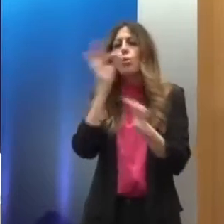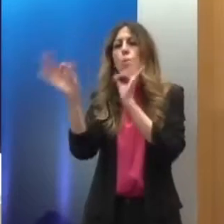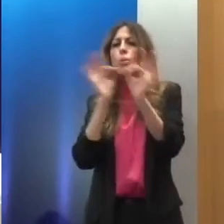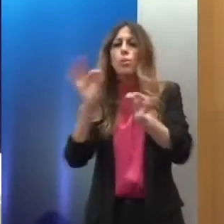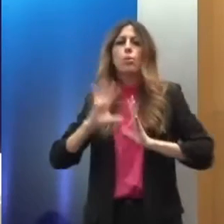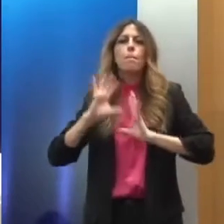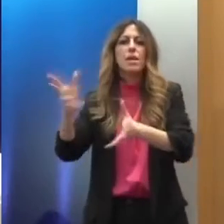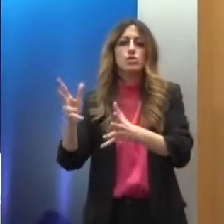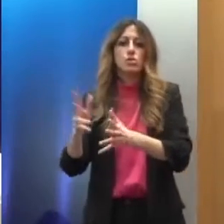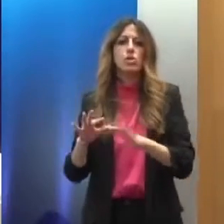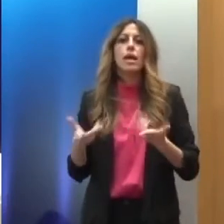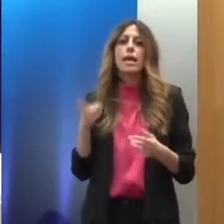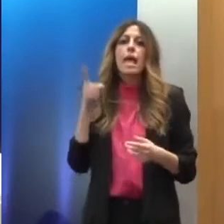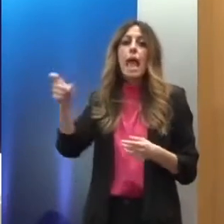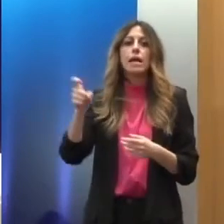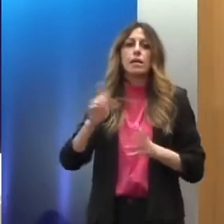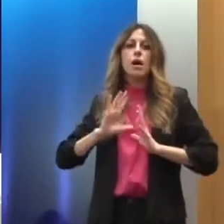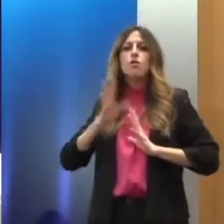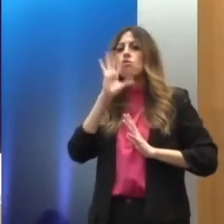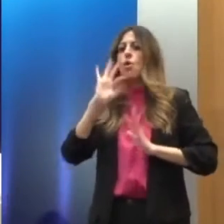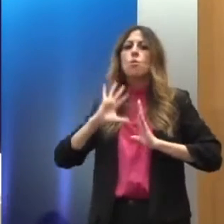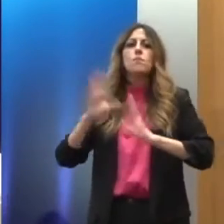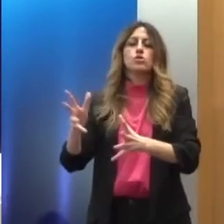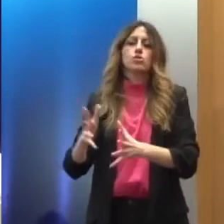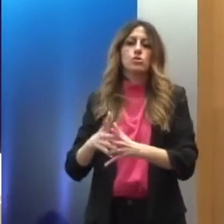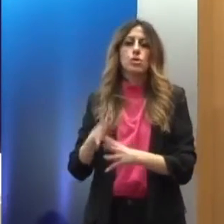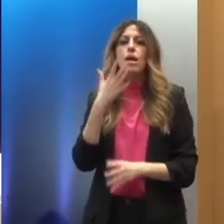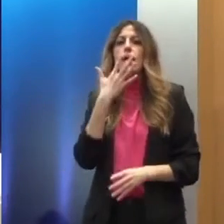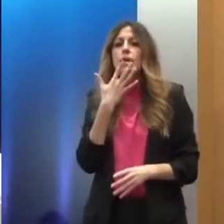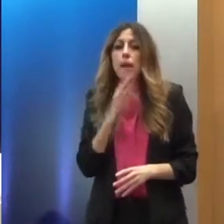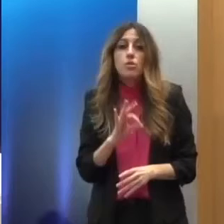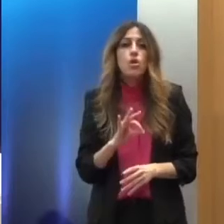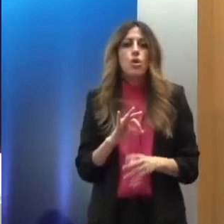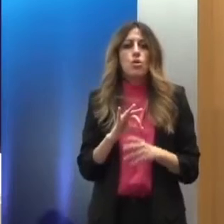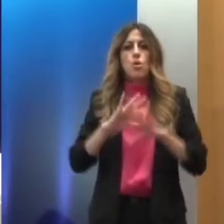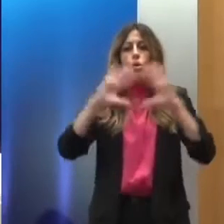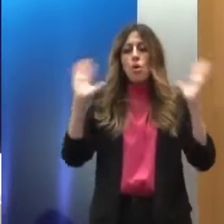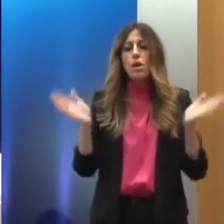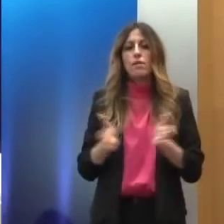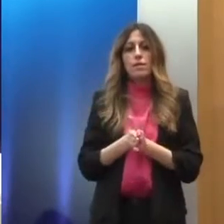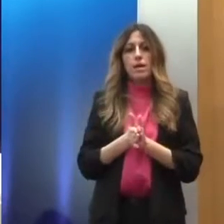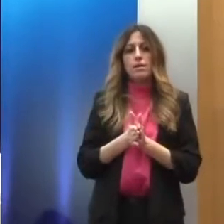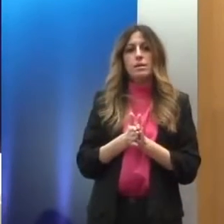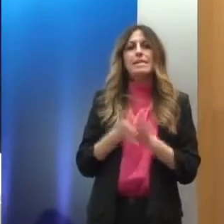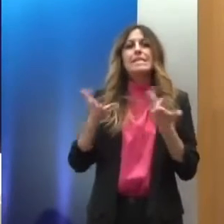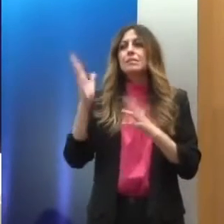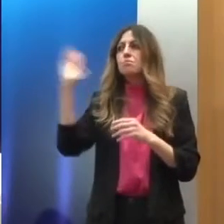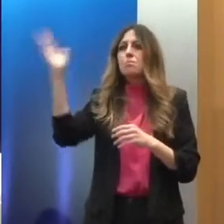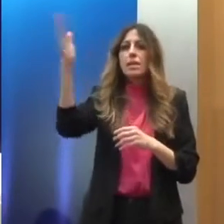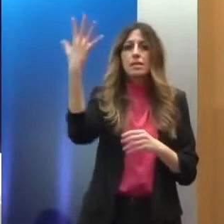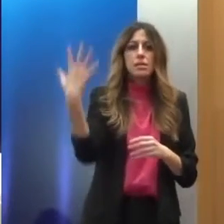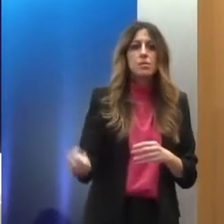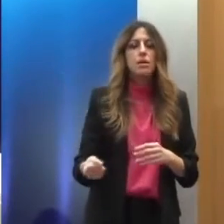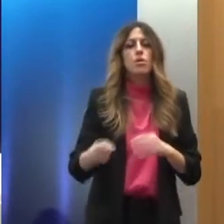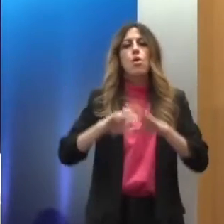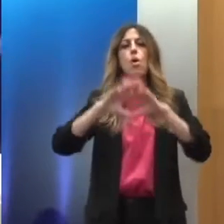με αυτό το ειδικό κίνητρο, για ποιους λόγους, πόσα από αυτά οδηγούν σε τι είδους ποινές κλπ. Κλπ. Είναι